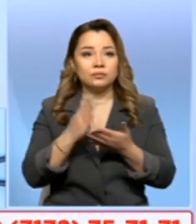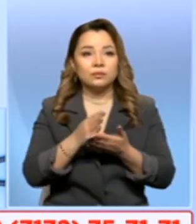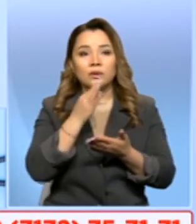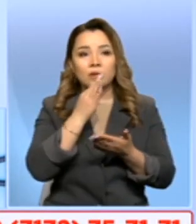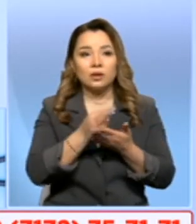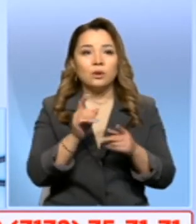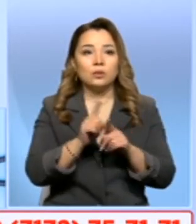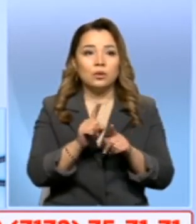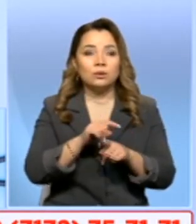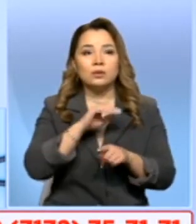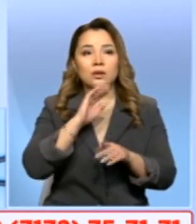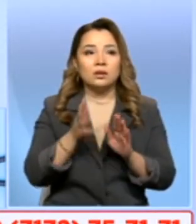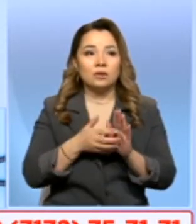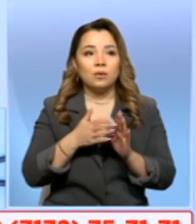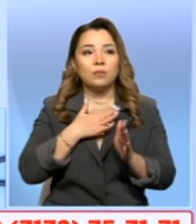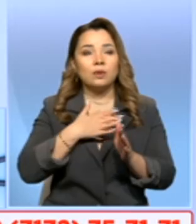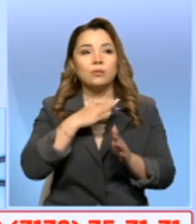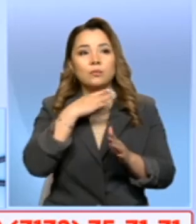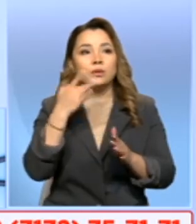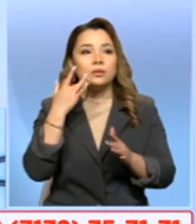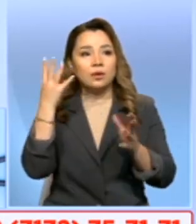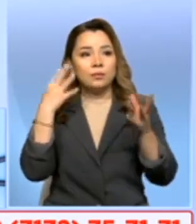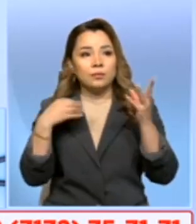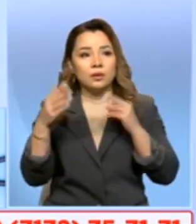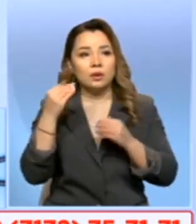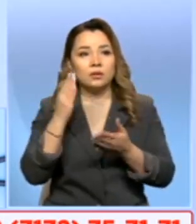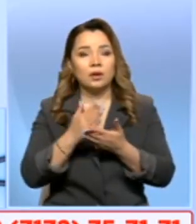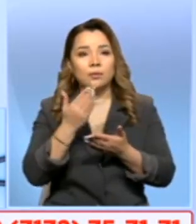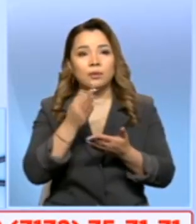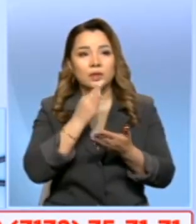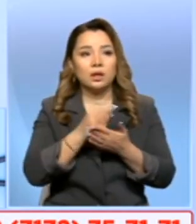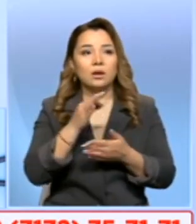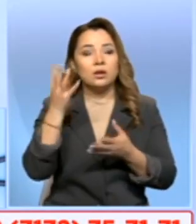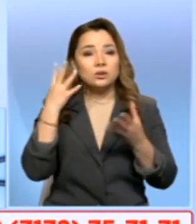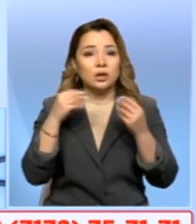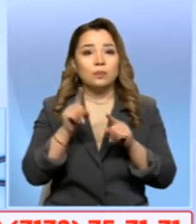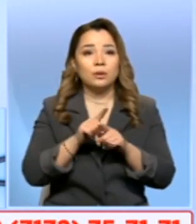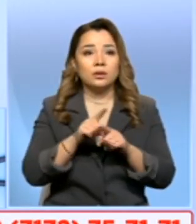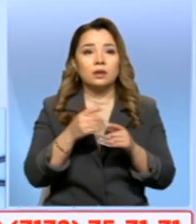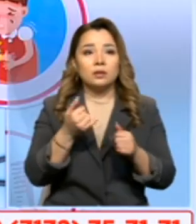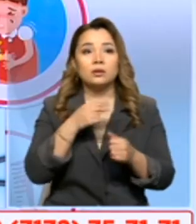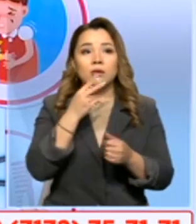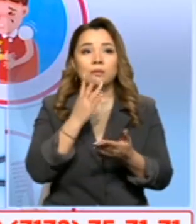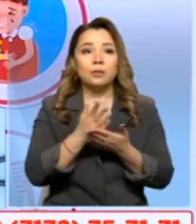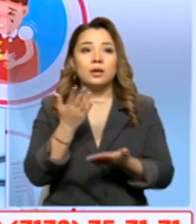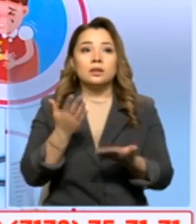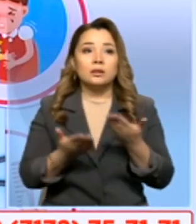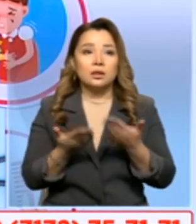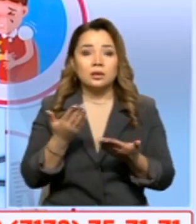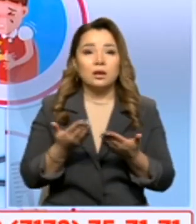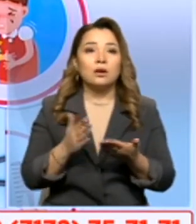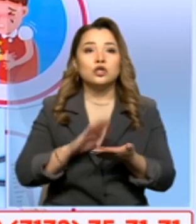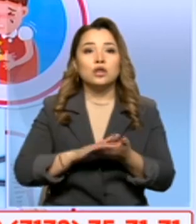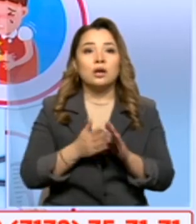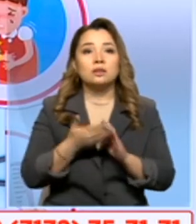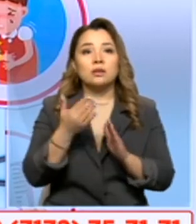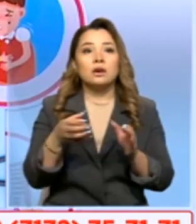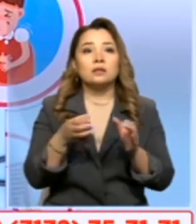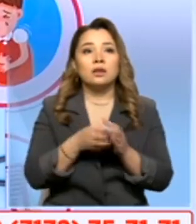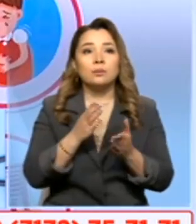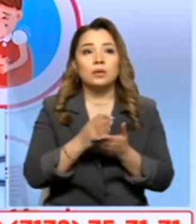де, не істемесем де, менің шашым түсе береді дейді сыпырылып. Енді шаш түскенге қарағанда бетестер, иә. Егер қалыпты жағдайда күнде